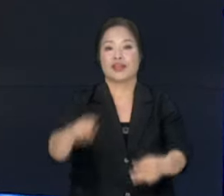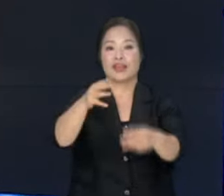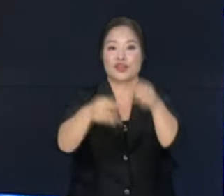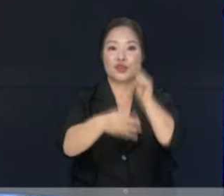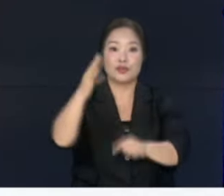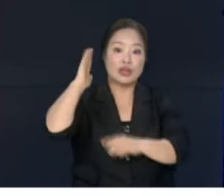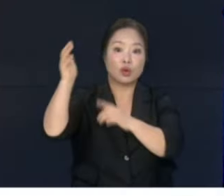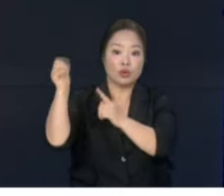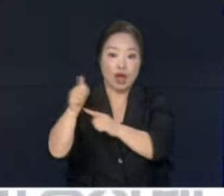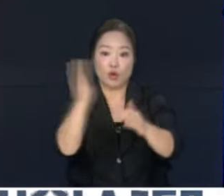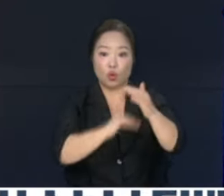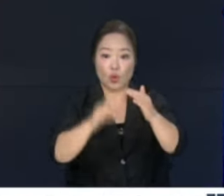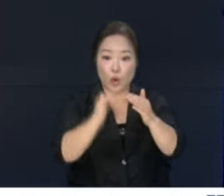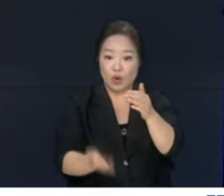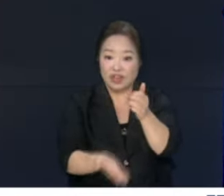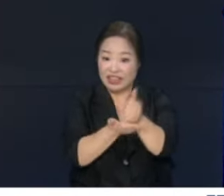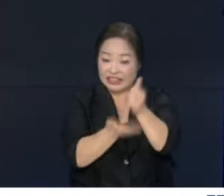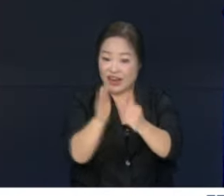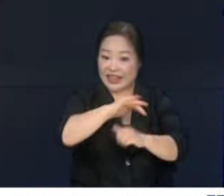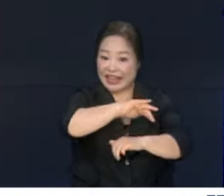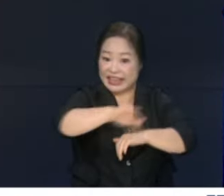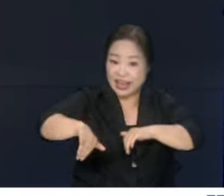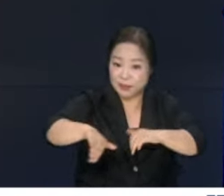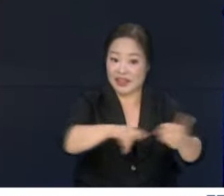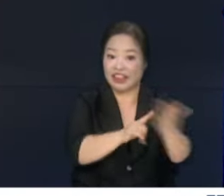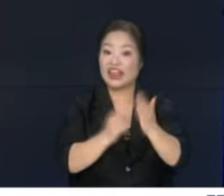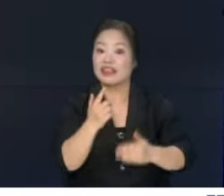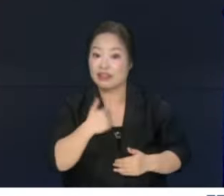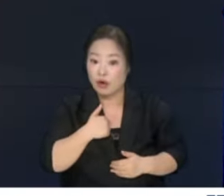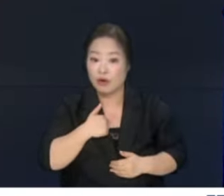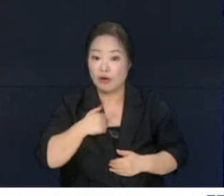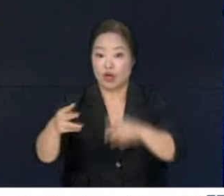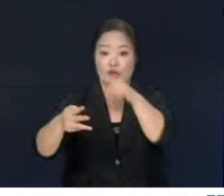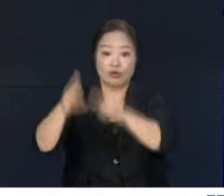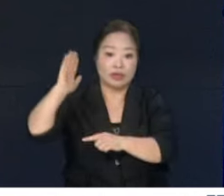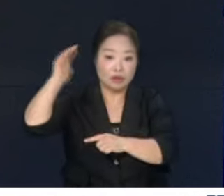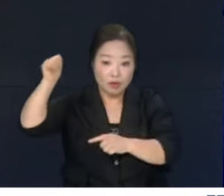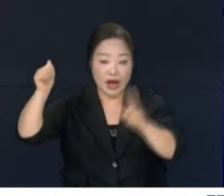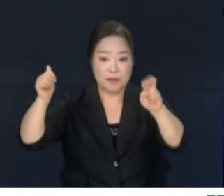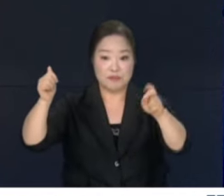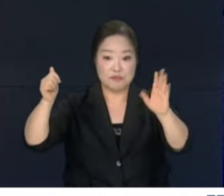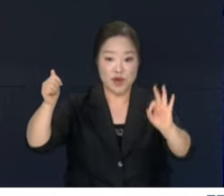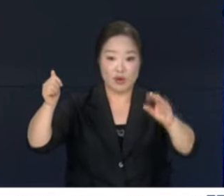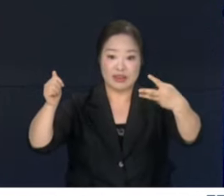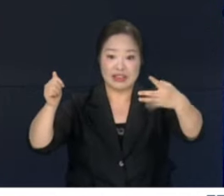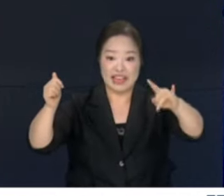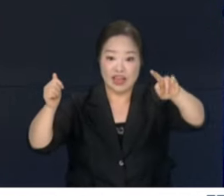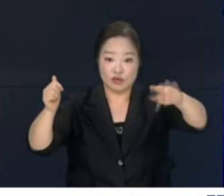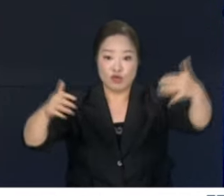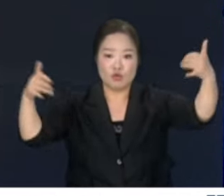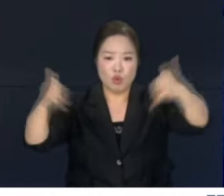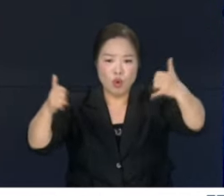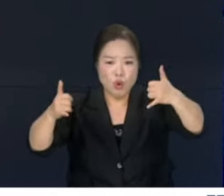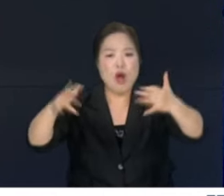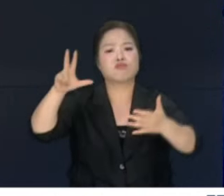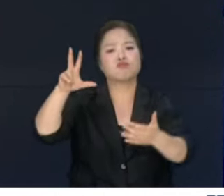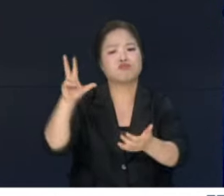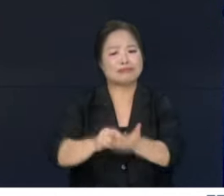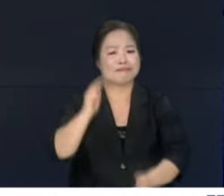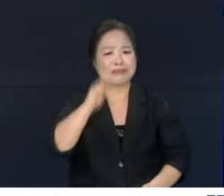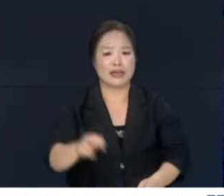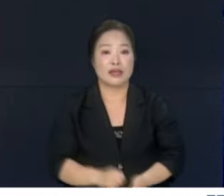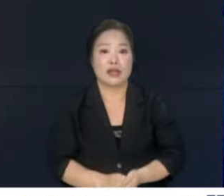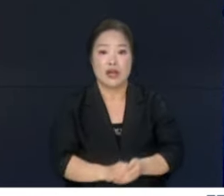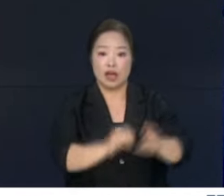네, 윤석열 대통령과 공천 개입 의혹 핵심 인물인 명태균 씨 통화 녹취를 두고 정치권 파장이 커지고 있습니다. 국민의힘은